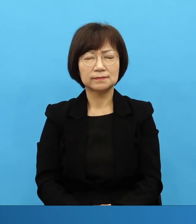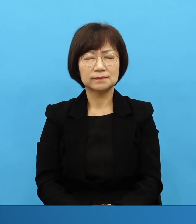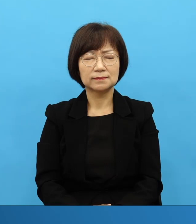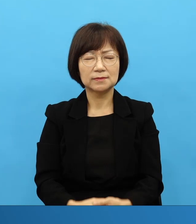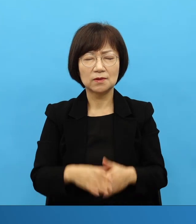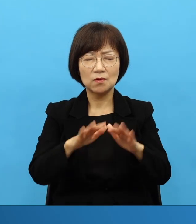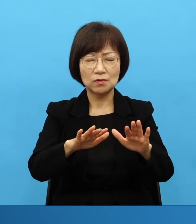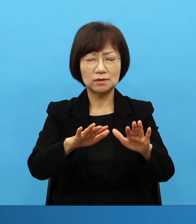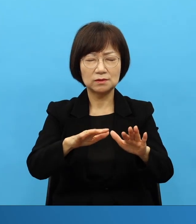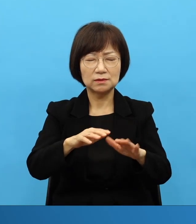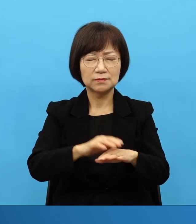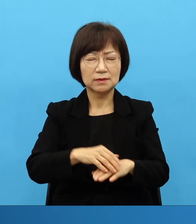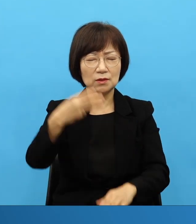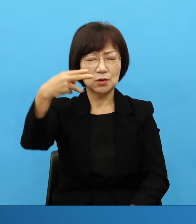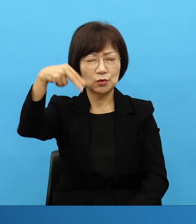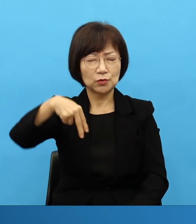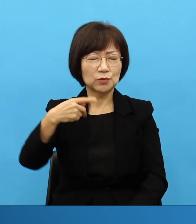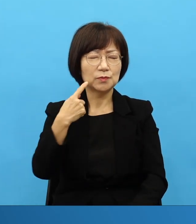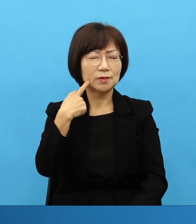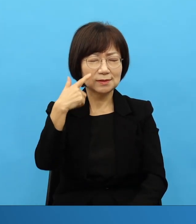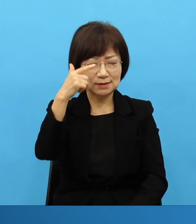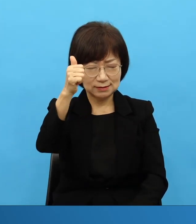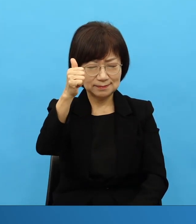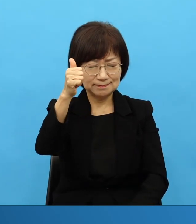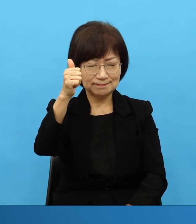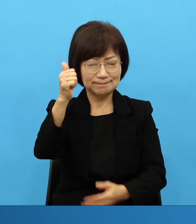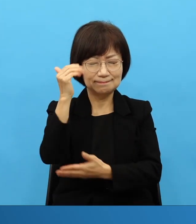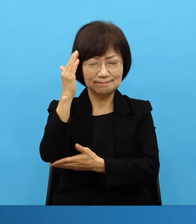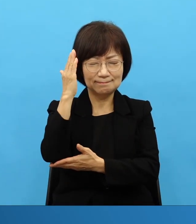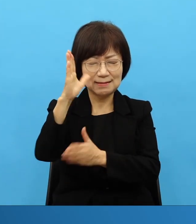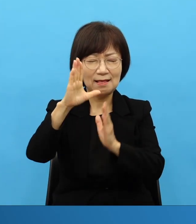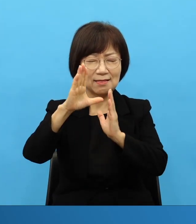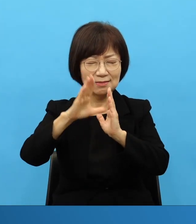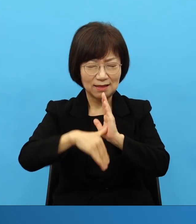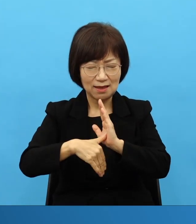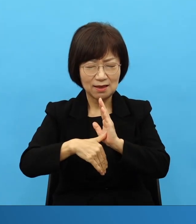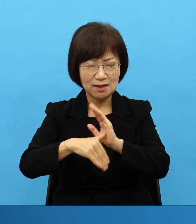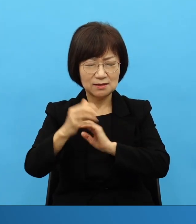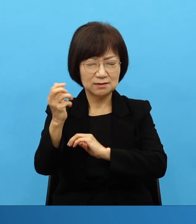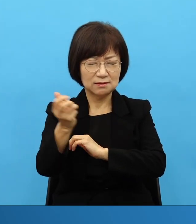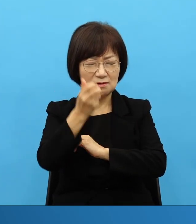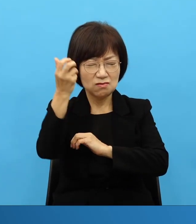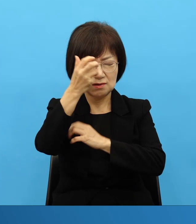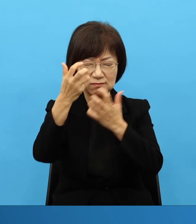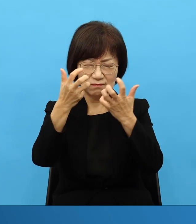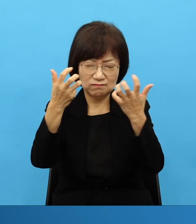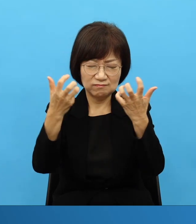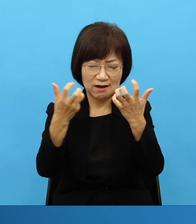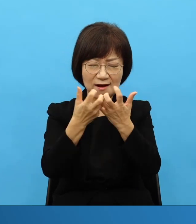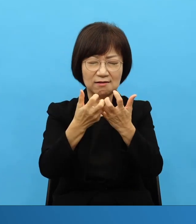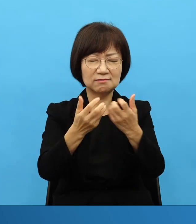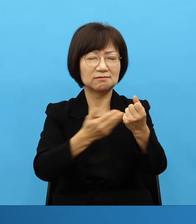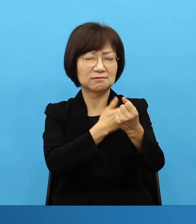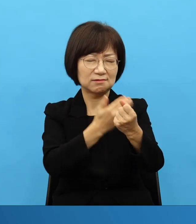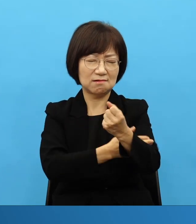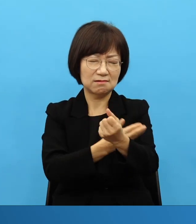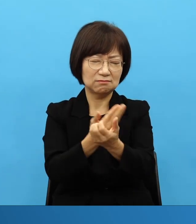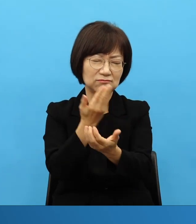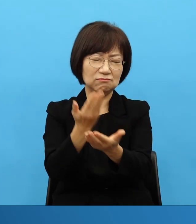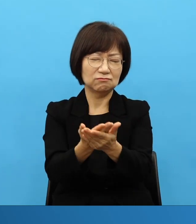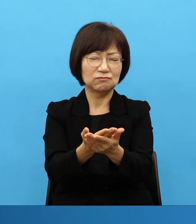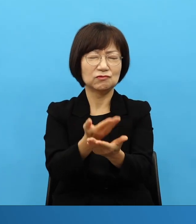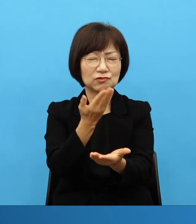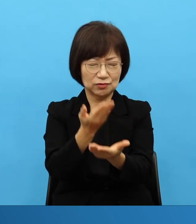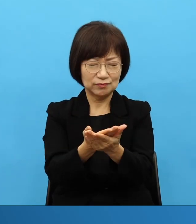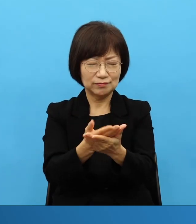다니엘 세우신 사자 목사님에게 갑절의 영감을 허락하시옵소서. Allow a double portion of spirit upon the pastor whom you've raised up on